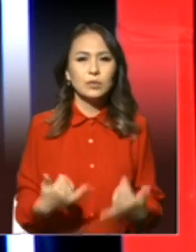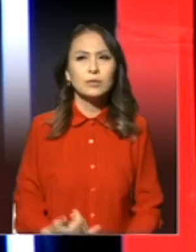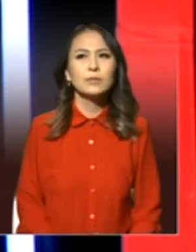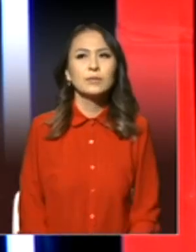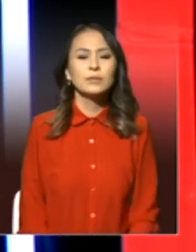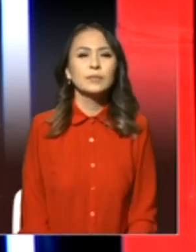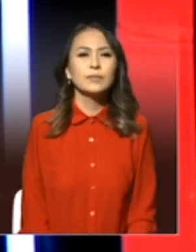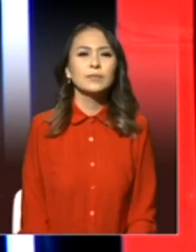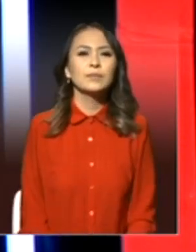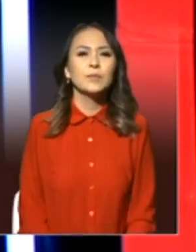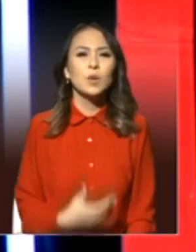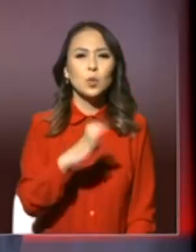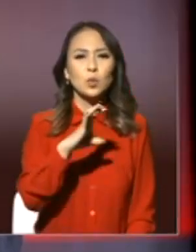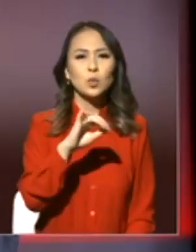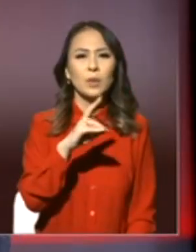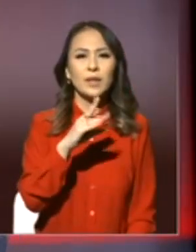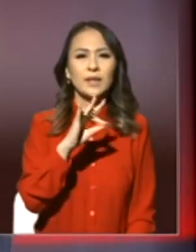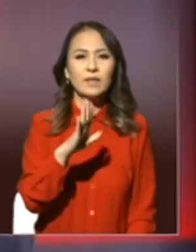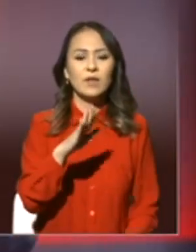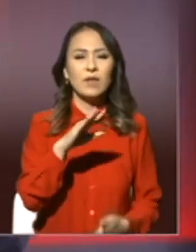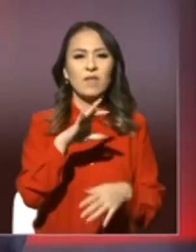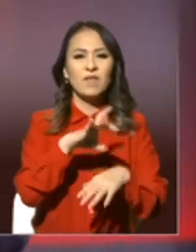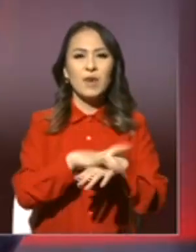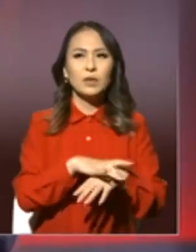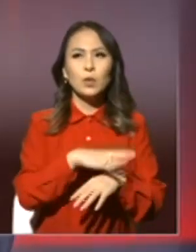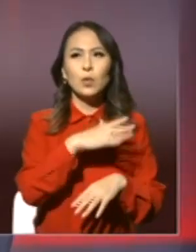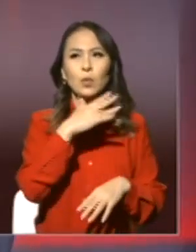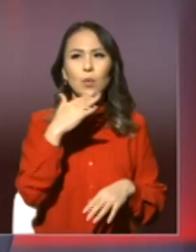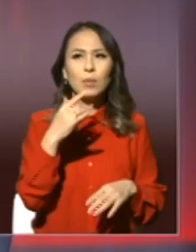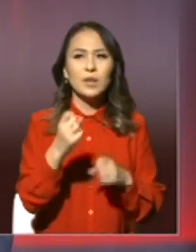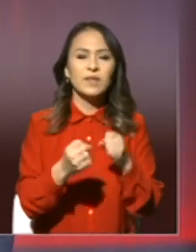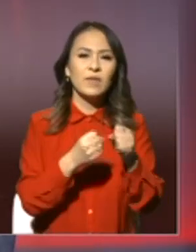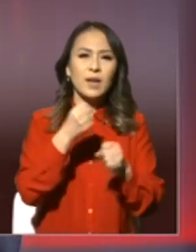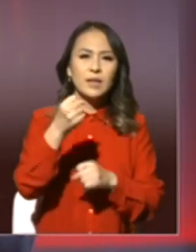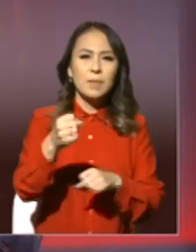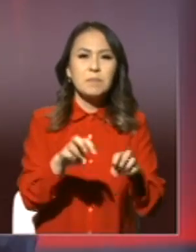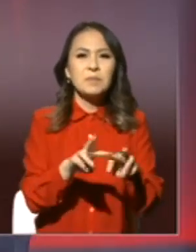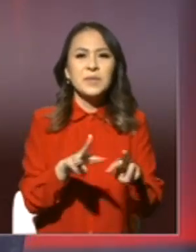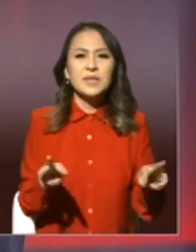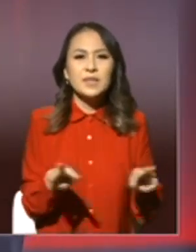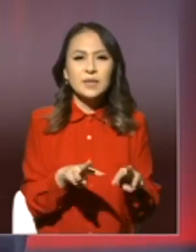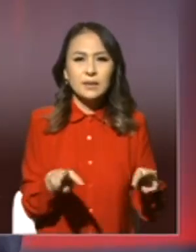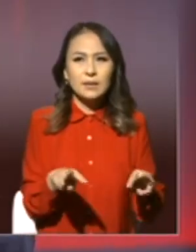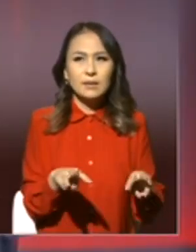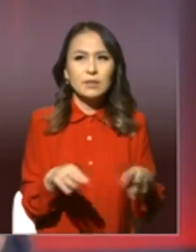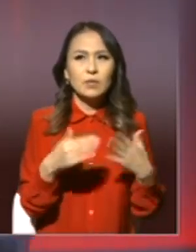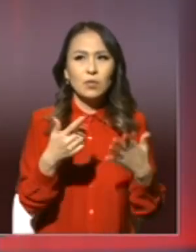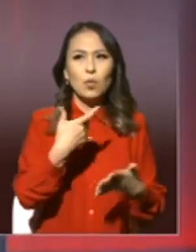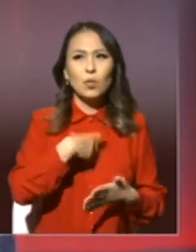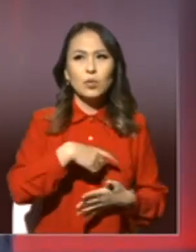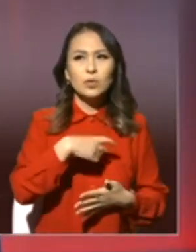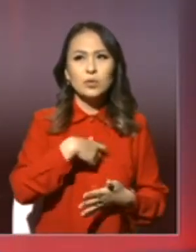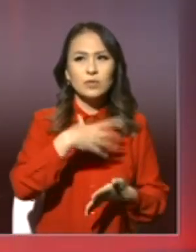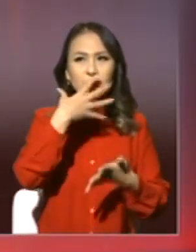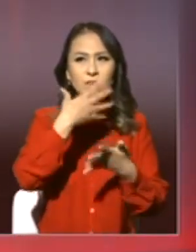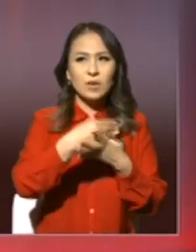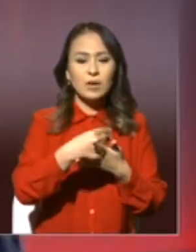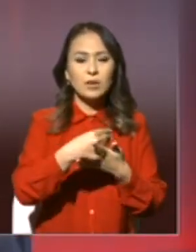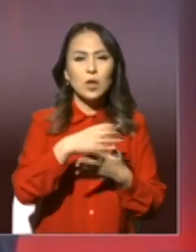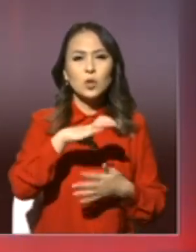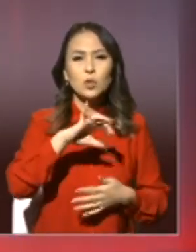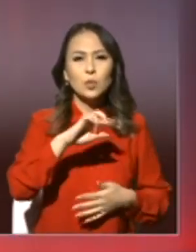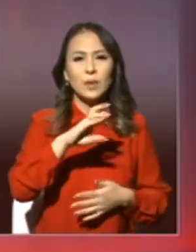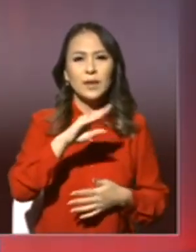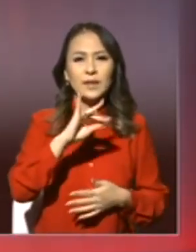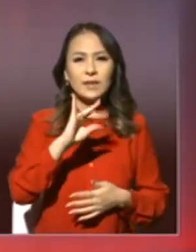Бізде мына субъективті факторлар өте көп. Жаңағы ана тағайындалған министрлер мысалға, олар өздерінің субъективті мүдделері бар.